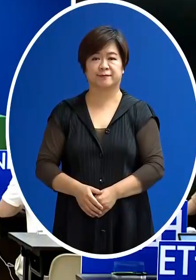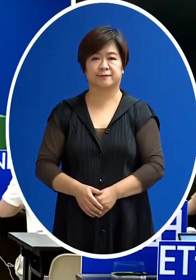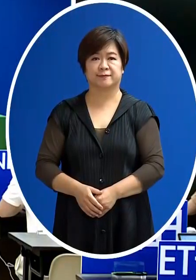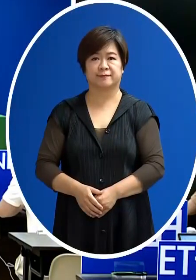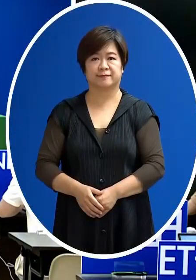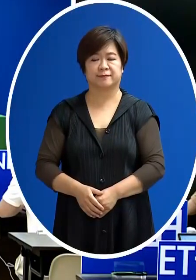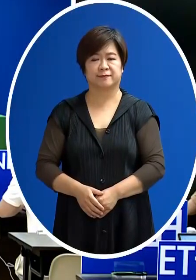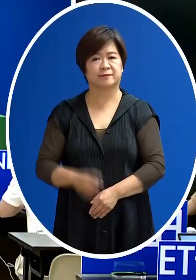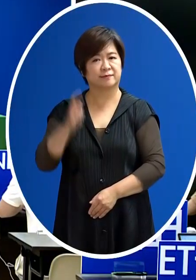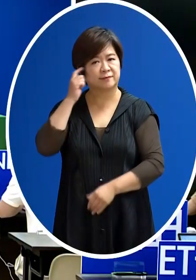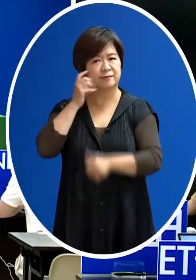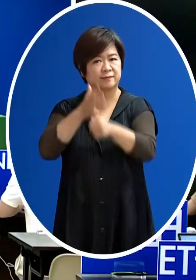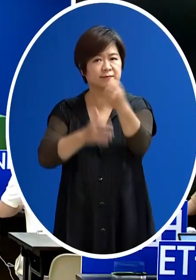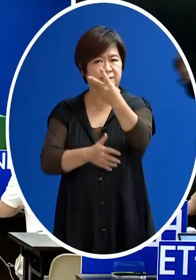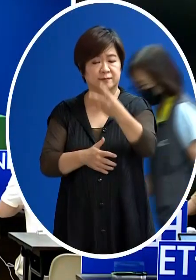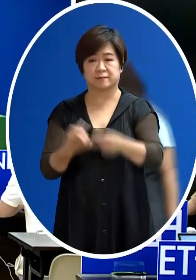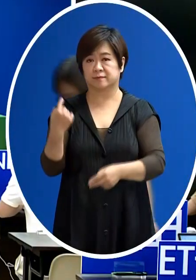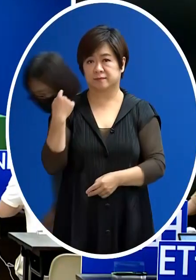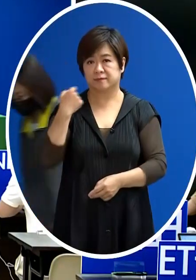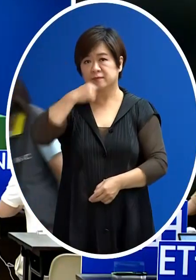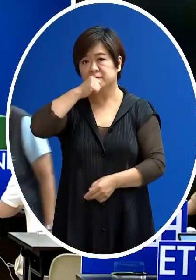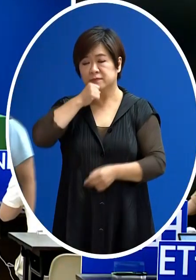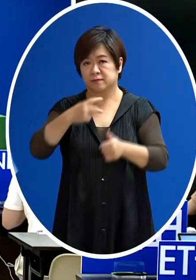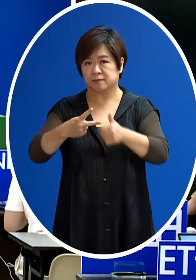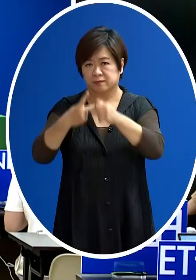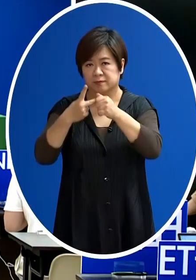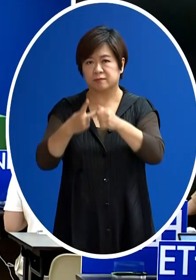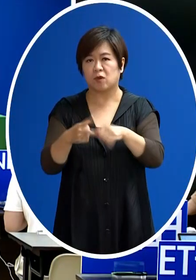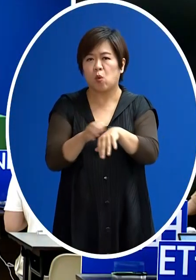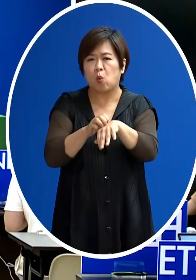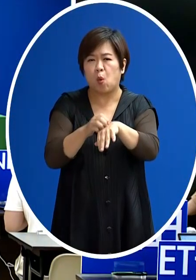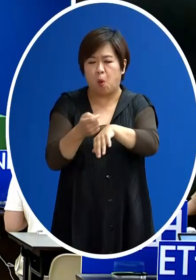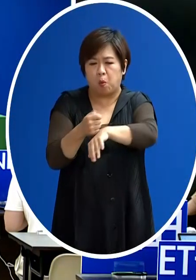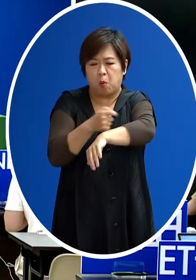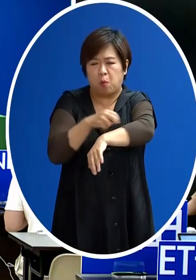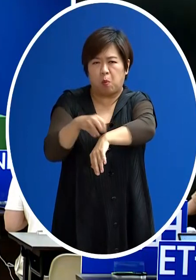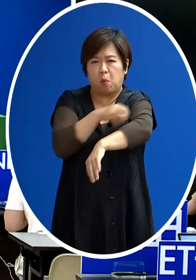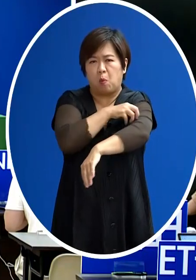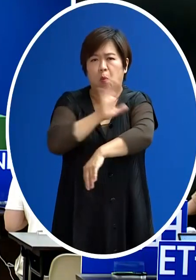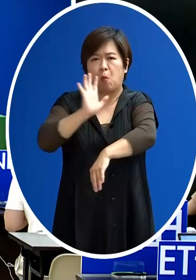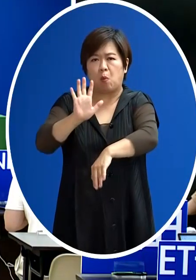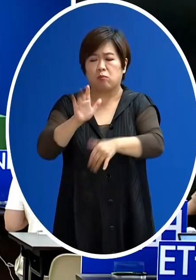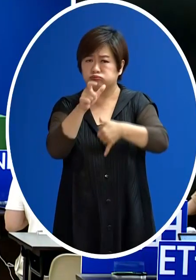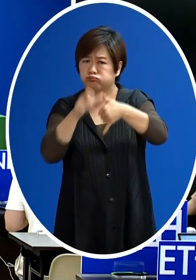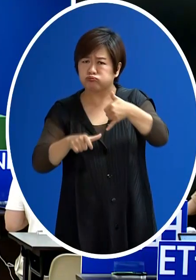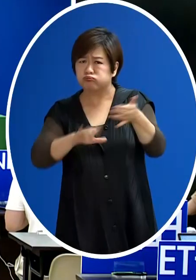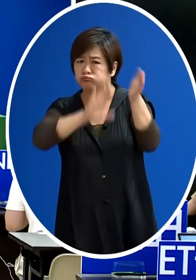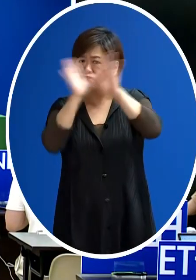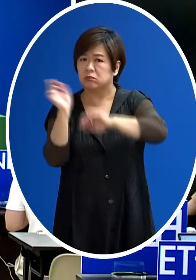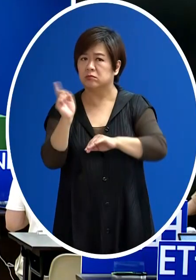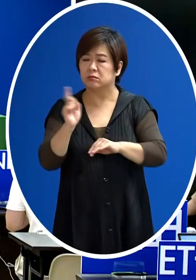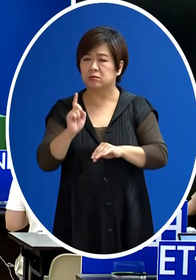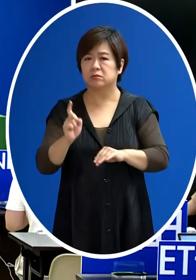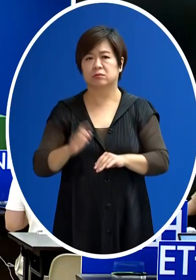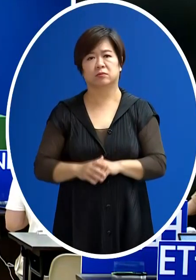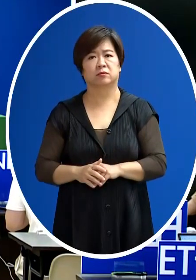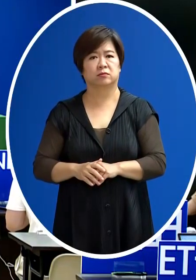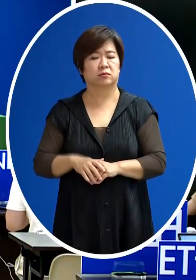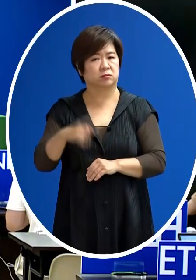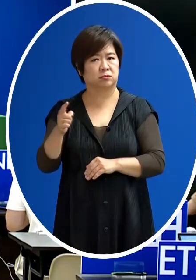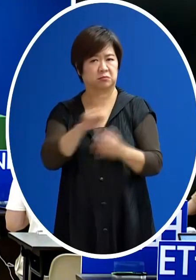对，中国好有两极。昨天国内出现第二例的猴痘境外移入个案，请问目前个案的身体状况如何？那他的接触状况如何？有没有